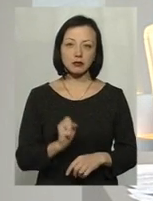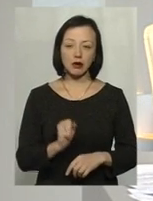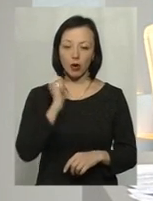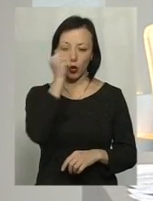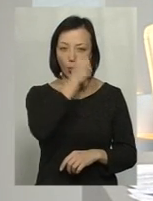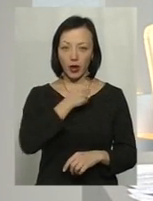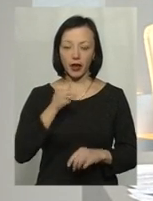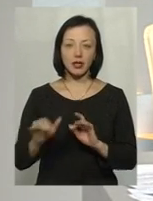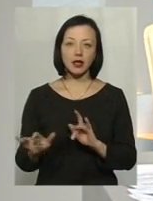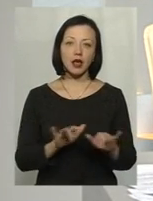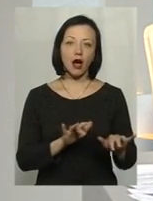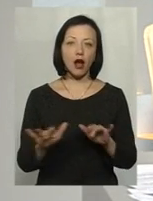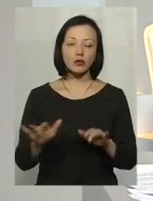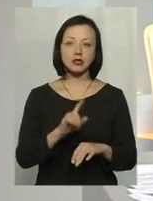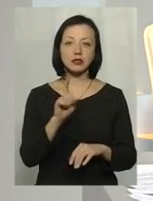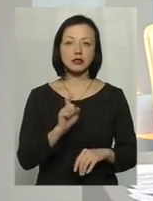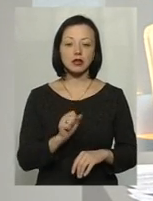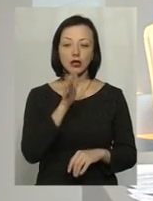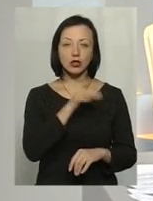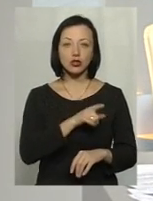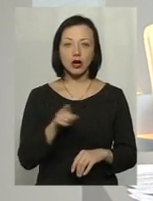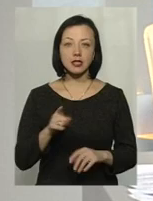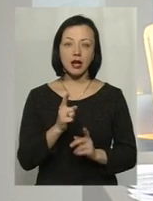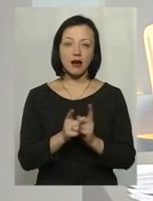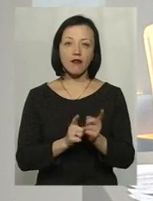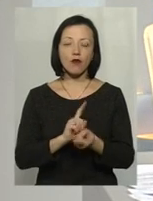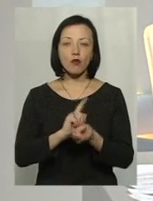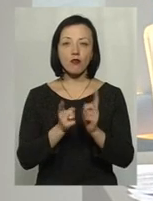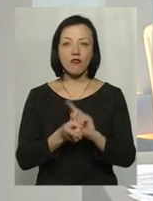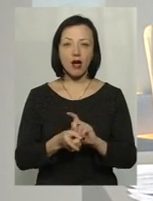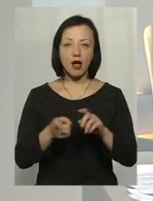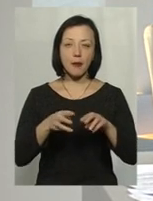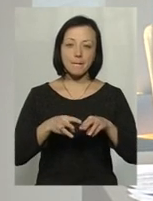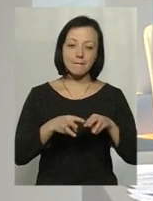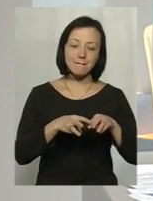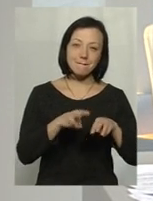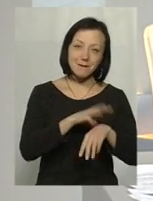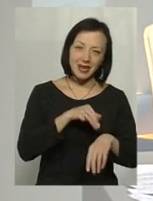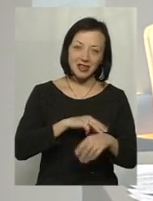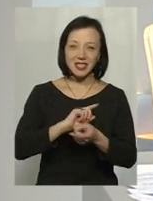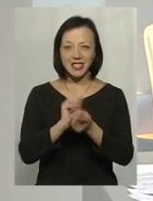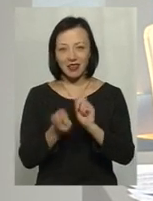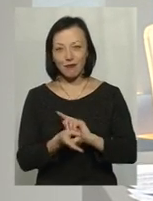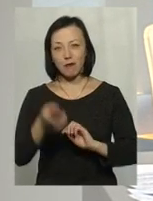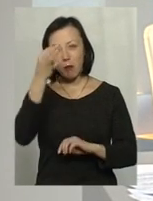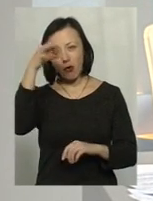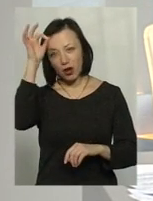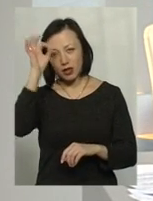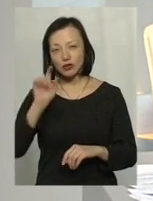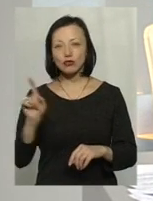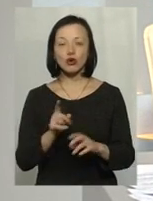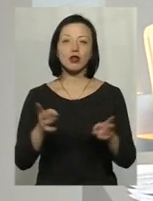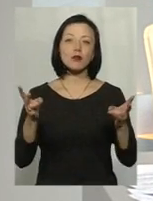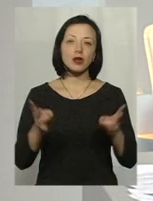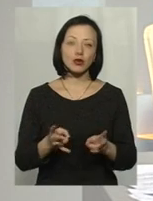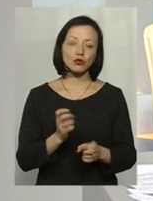роки діяльності і за час реформування міліції в поліцію. Що